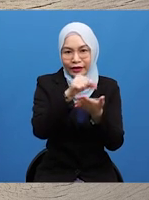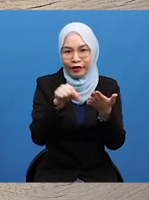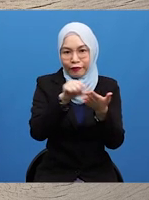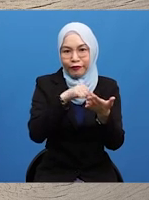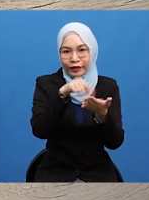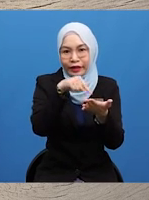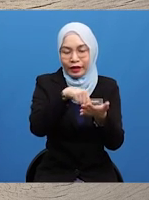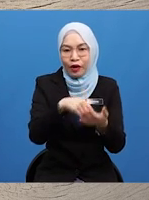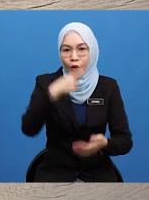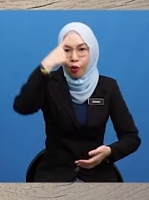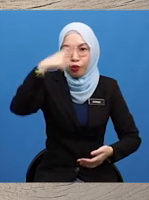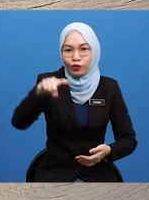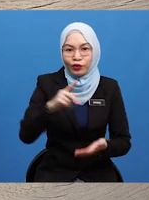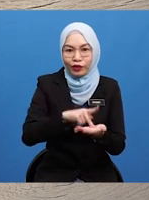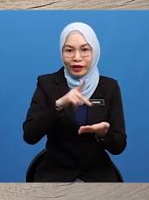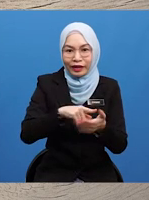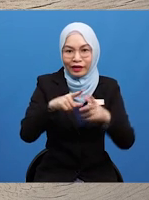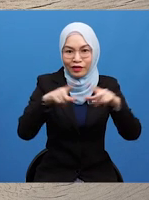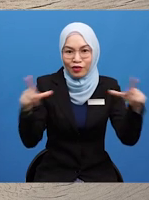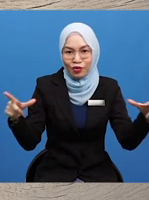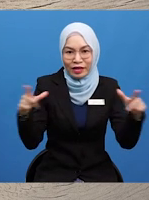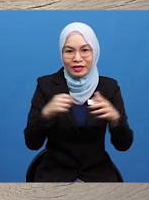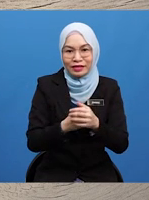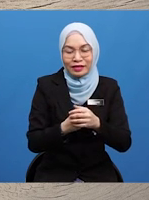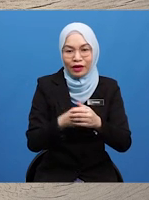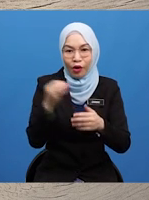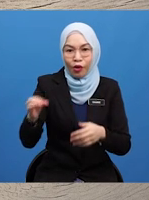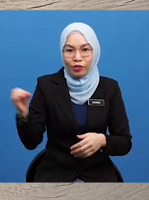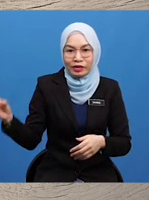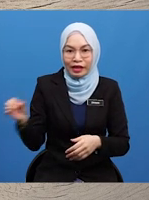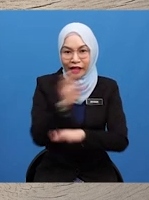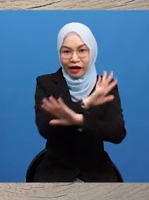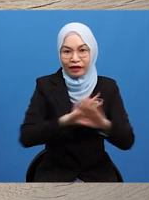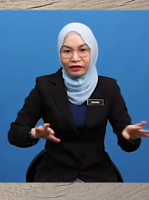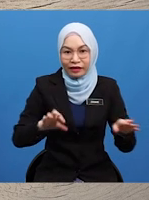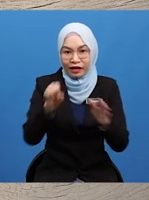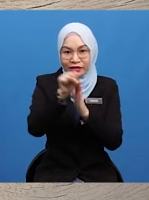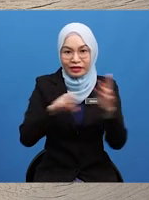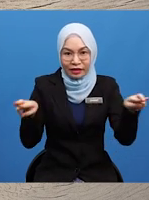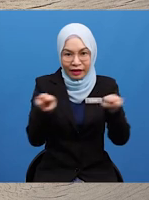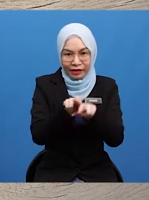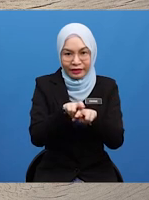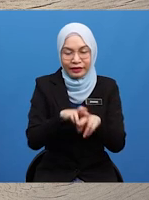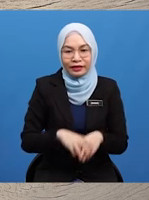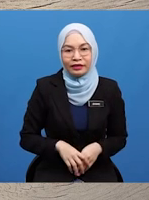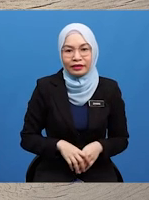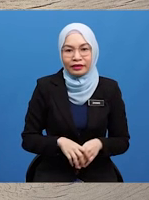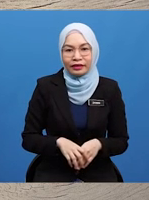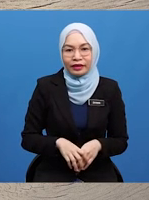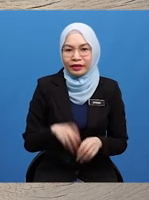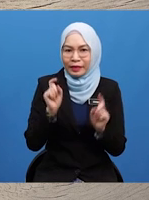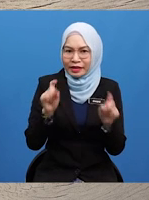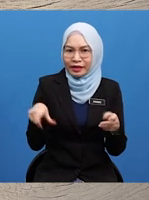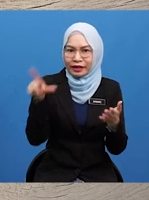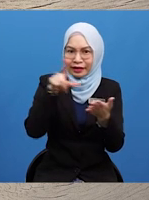mengira luas objek yang tidak sekata. Apa yang kita harus lakukan ialah letakkan objek yang